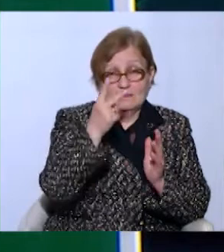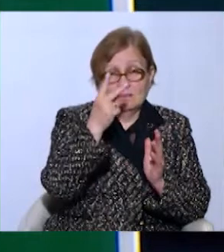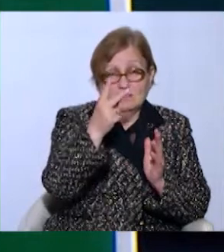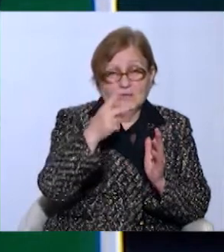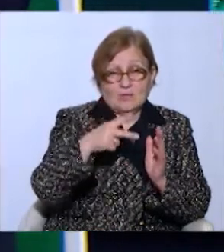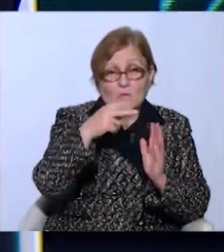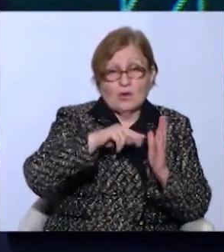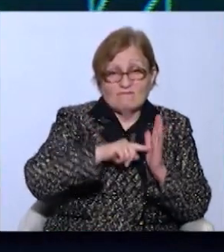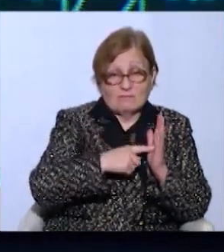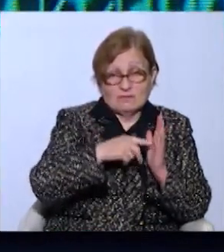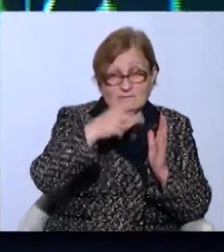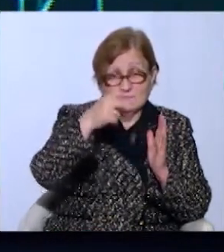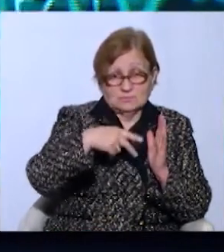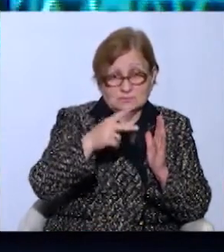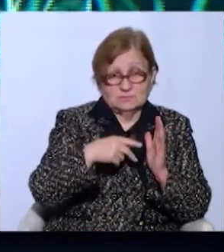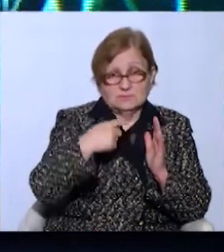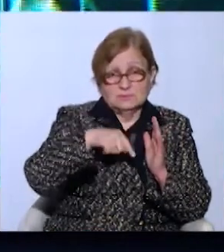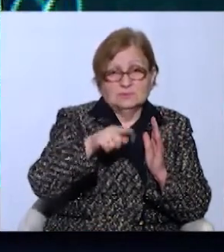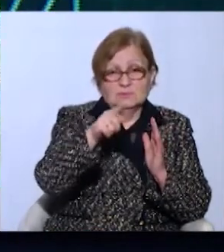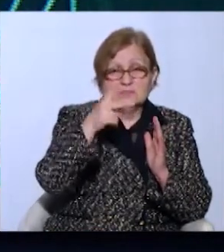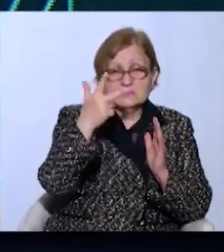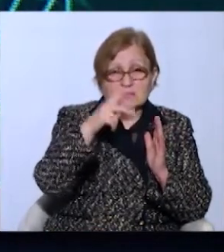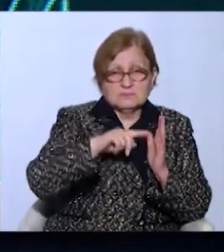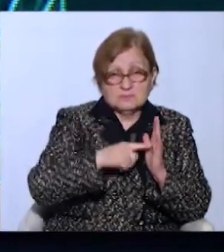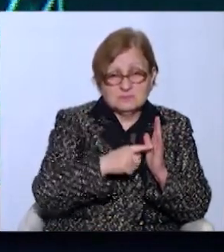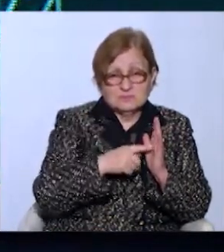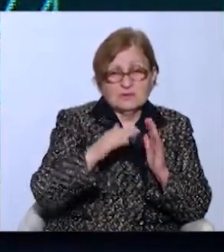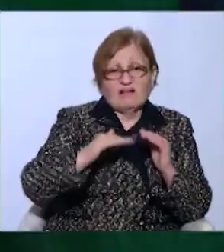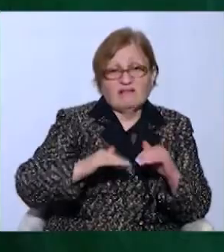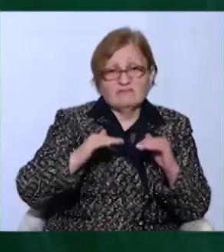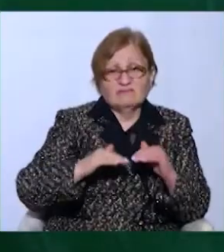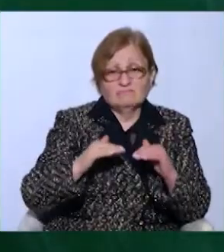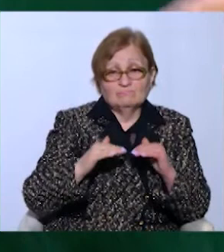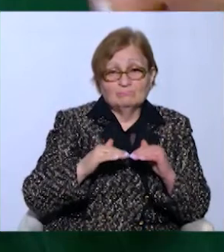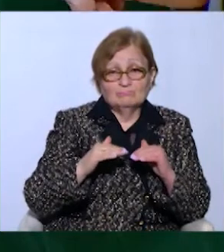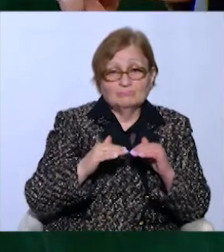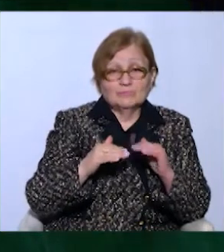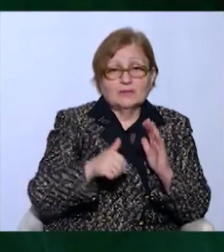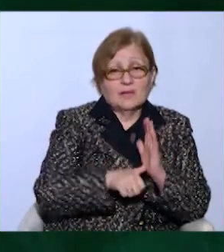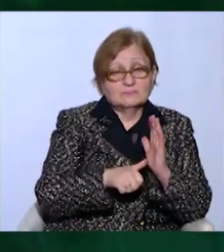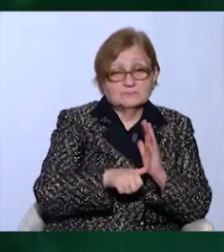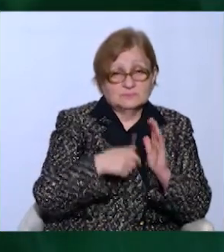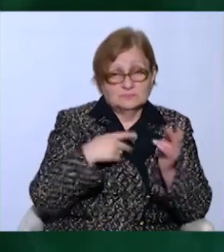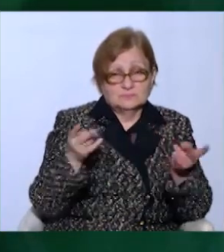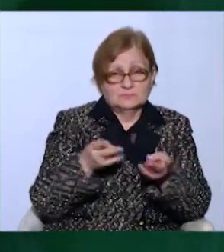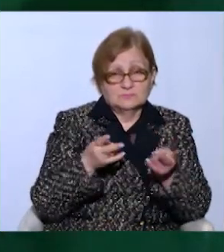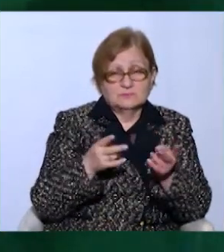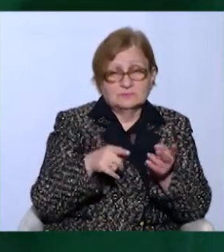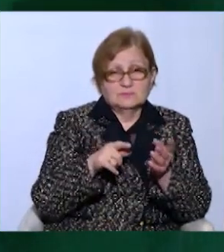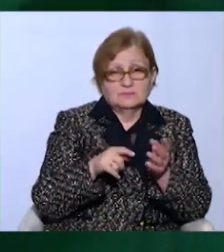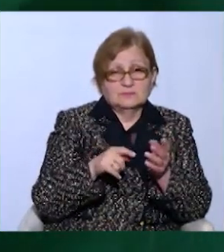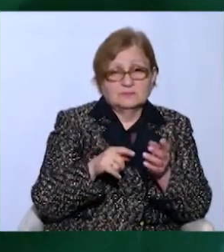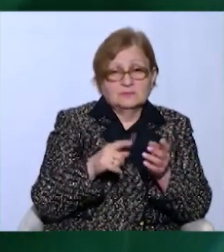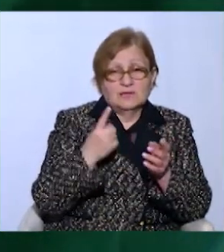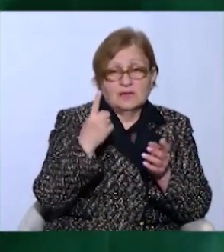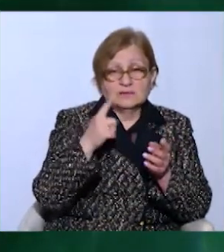და მნიშვნელიც. აქაც გავამრავლე 3-ზე რომ დამიჯდეს ქვემო, დამიჯდეს რაღაც უდა ჯღეს 6. ეს კი რა არის? ეს არის და